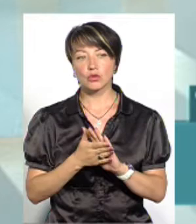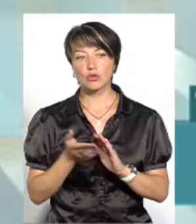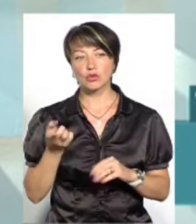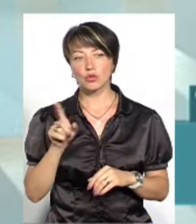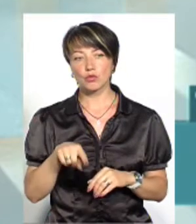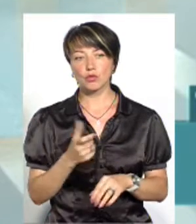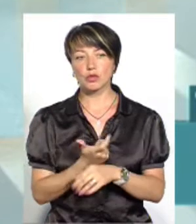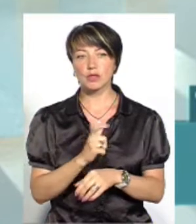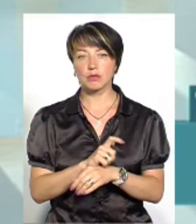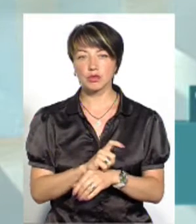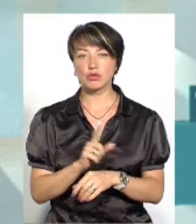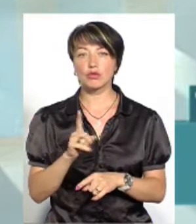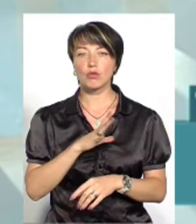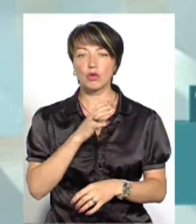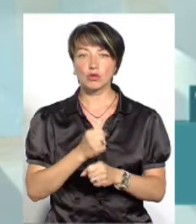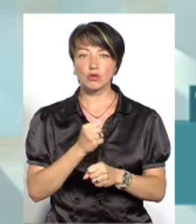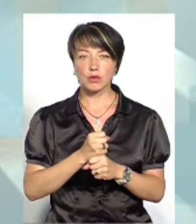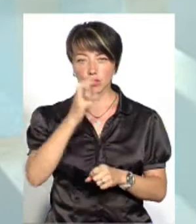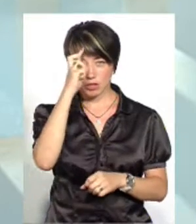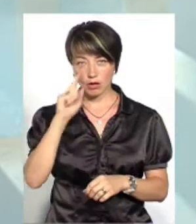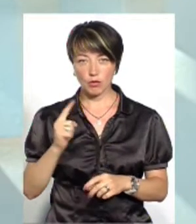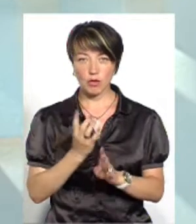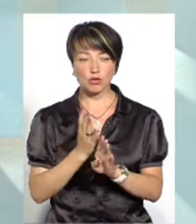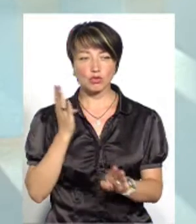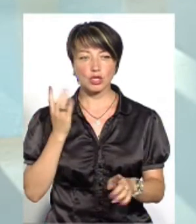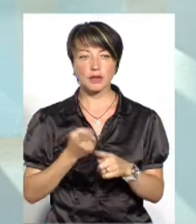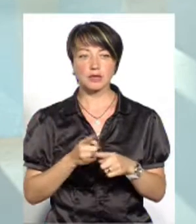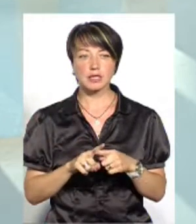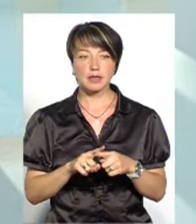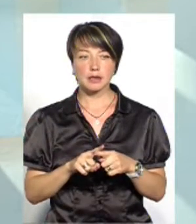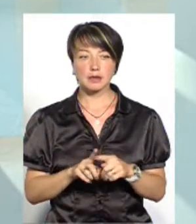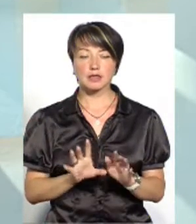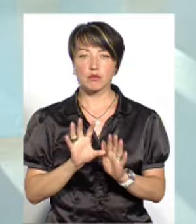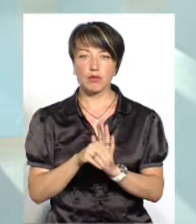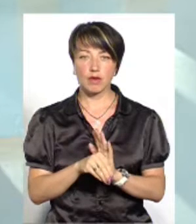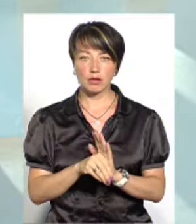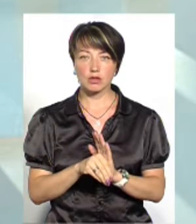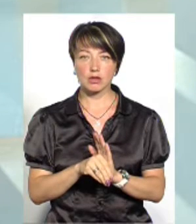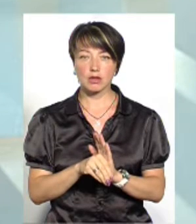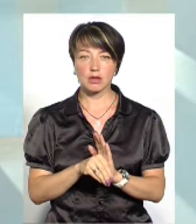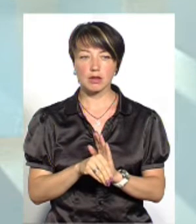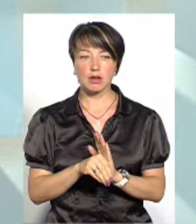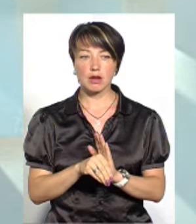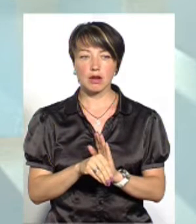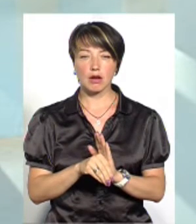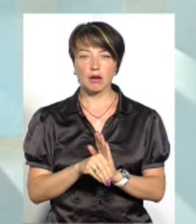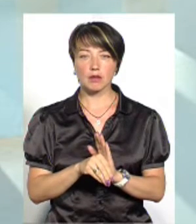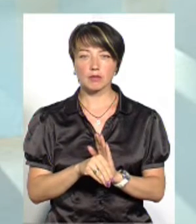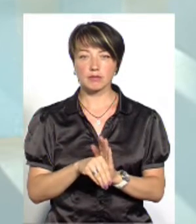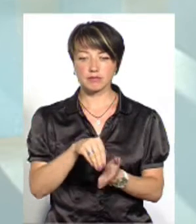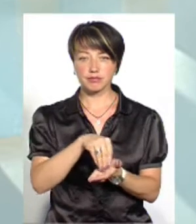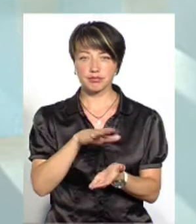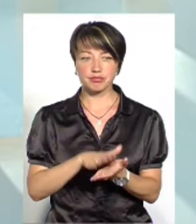Тому здебільшого, що було зроблено державою в першу чергу, це запровадження постановки таких осіб в